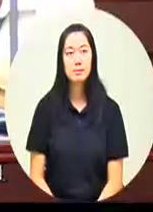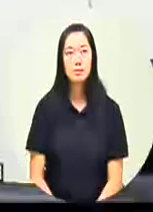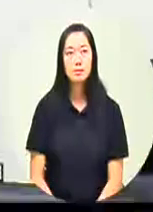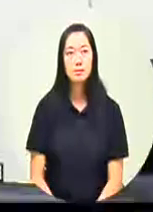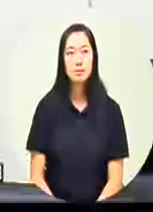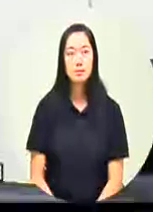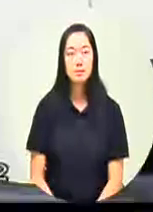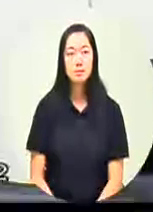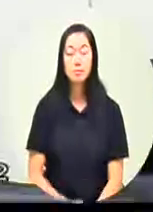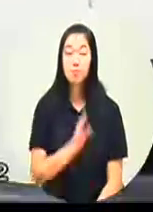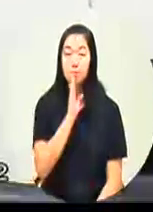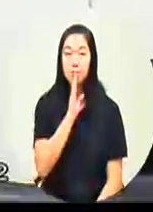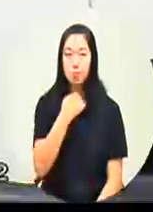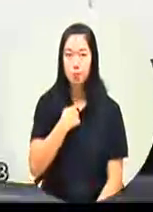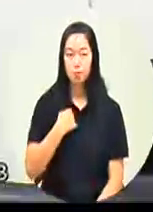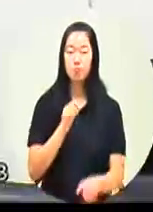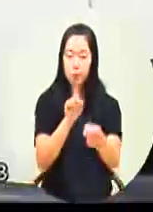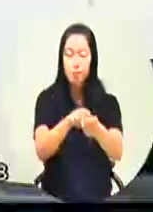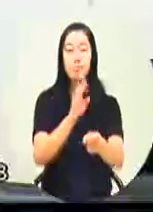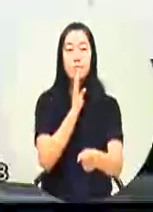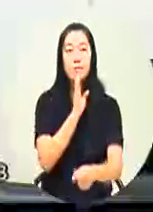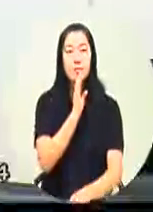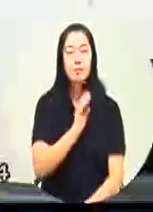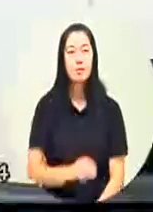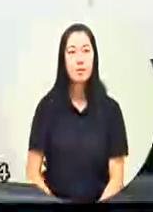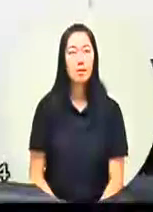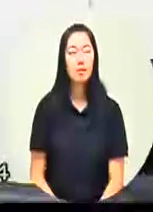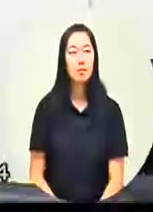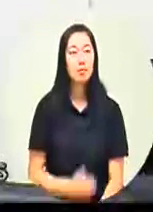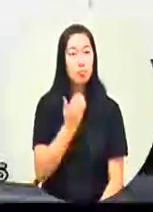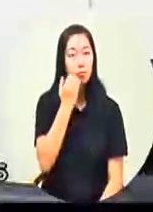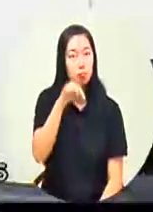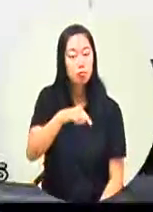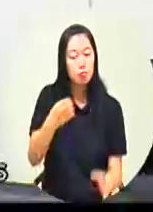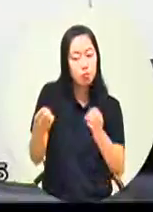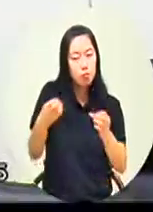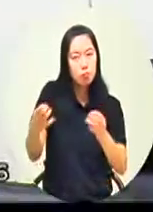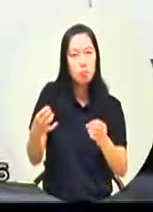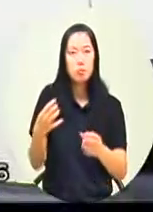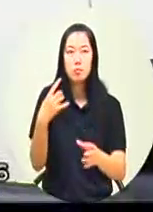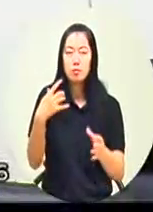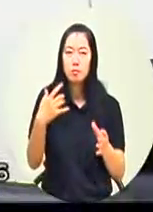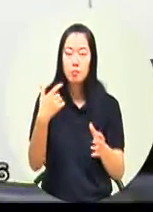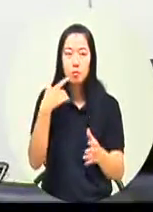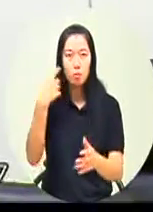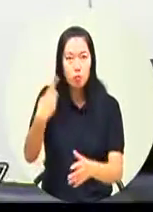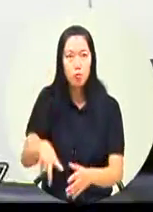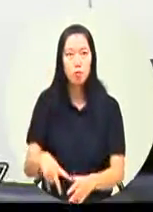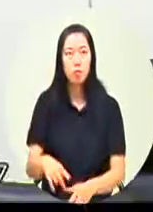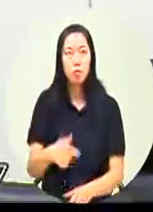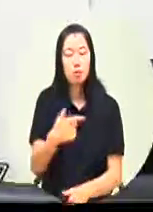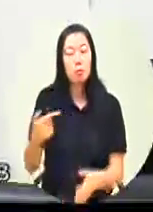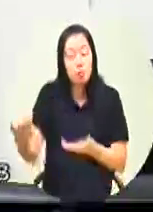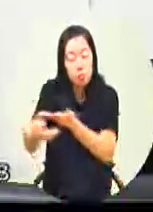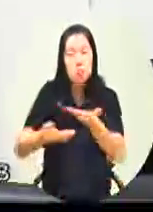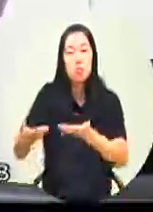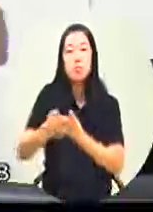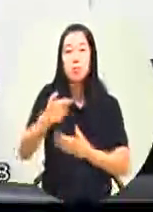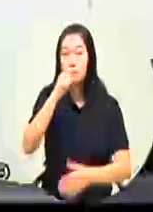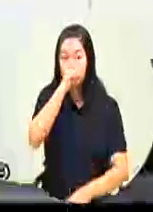是的，这个就是我们的目标哈、哦、啊。如果在这个地方来讨论这个课题，我觉得我们可以有很好的沟通。